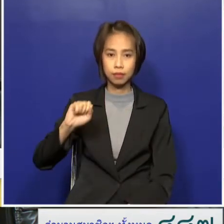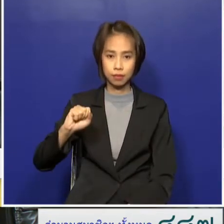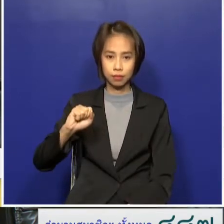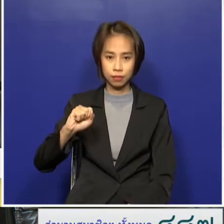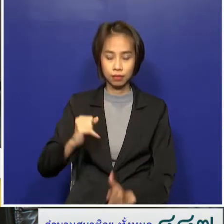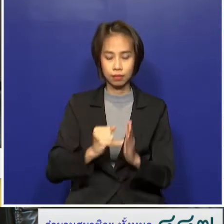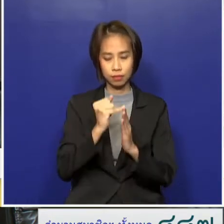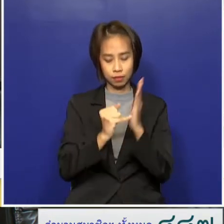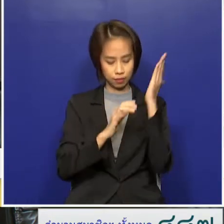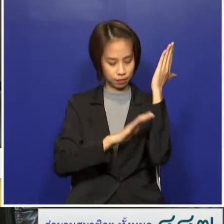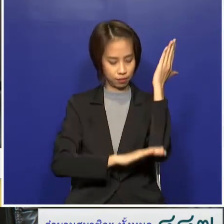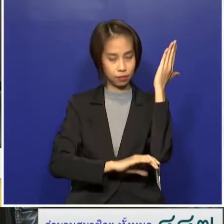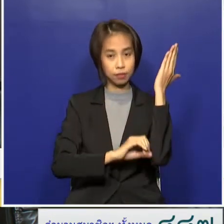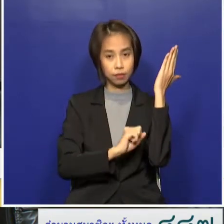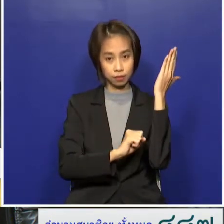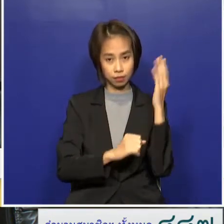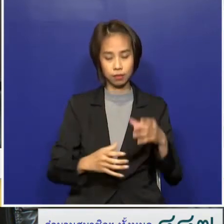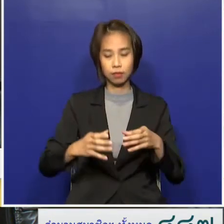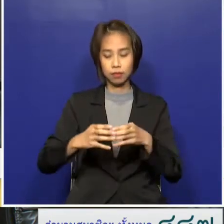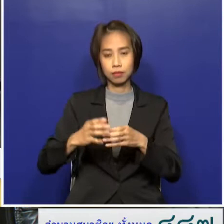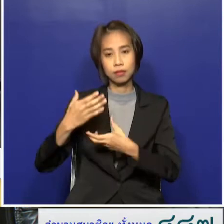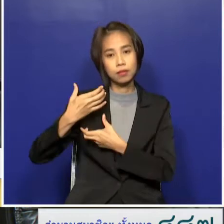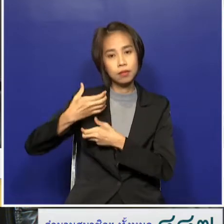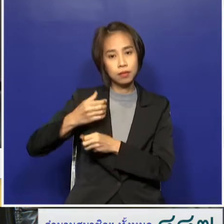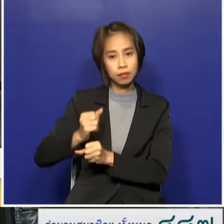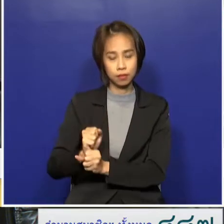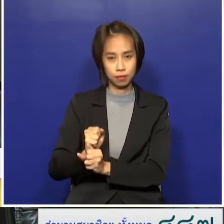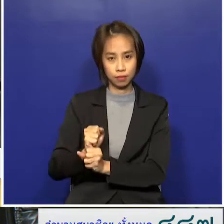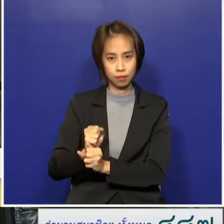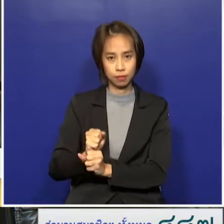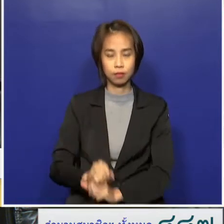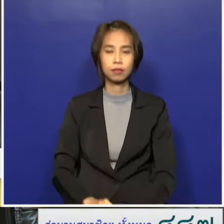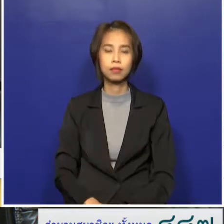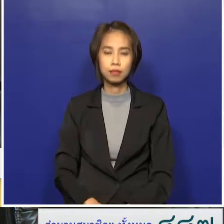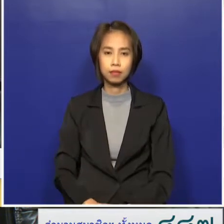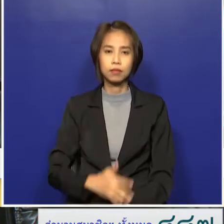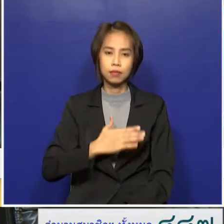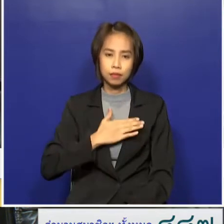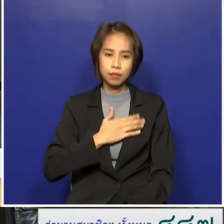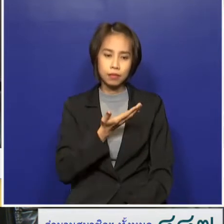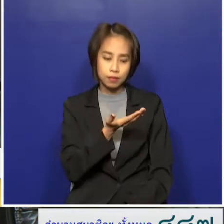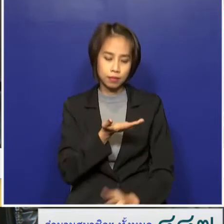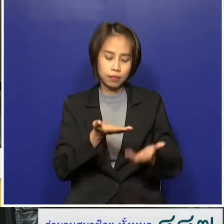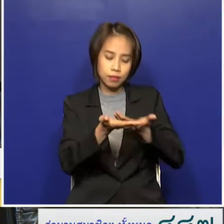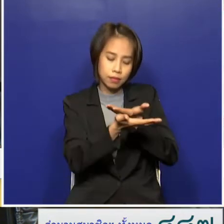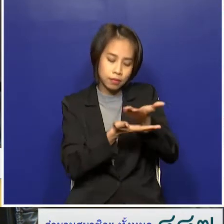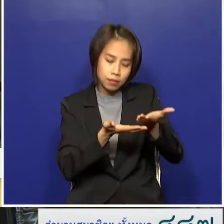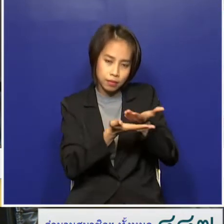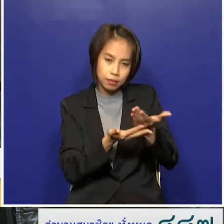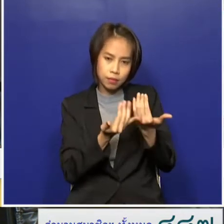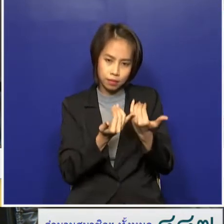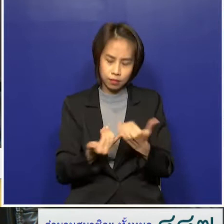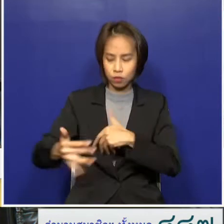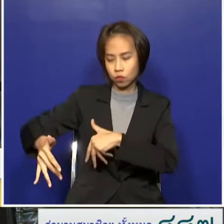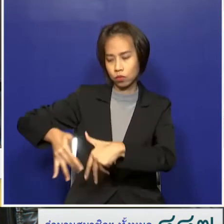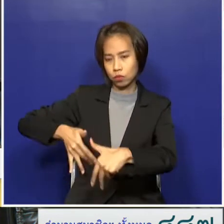จังหวัดสงขลาพรรคประชาธิปัตย์กับผมขออนุญาตนำเรียนหารือท่านประธานเรื่องความเดือดร้อนของประช